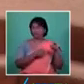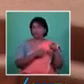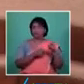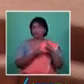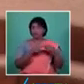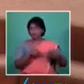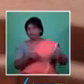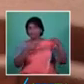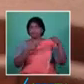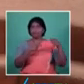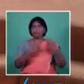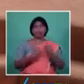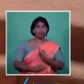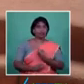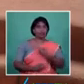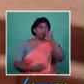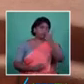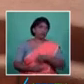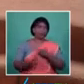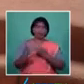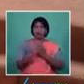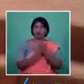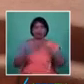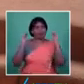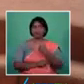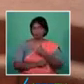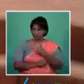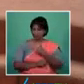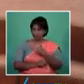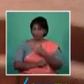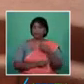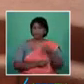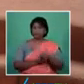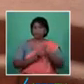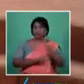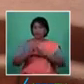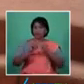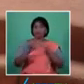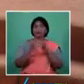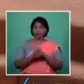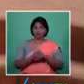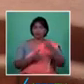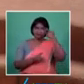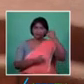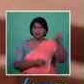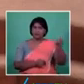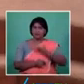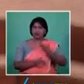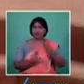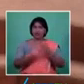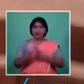ජාලයකට අභියෝග කරන්න අපි වගේ තනි පුද්ගලයෙකුට තියෙන අයිතිය ඉතාමත් සීමා සහිතයි මේ පාර්ලිමේන්තුවට ආවට පස්සේ අවලාද නගන්න පටන් ගත්තේ